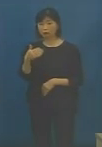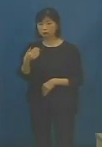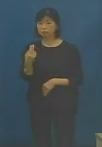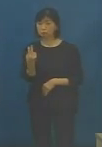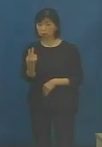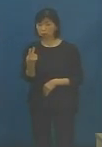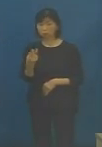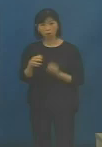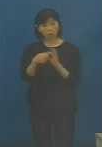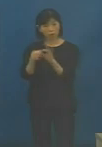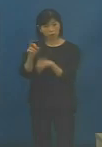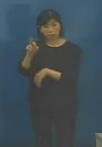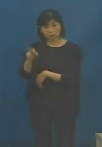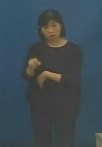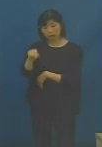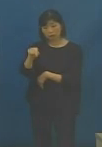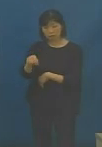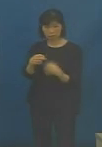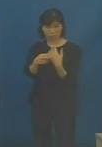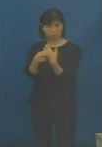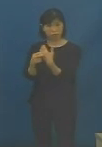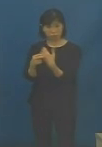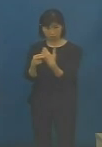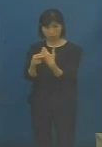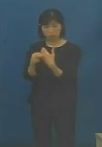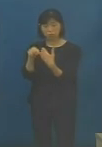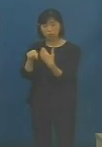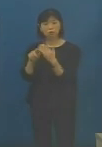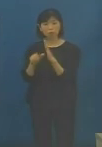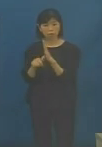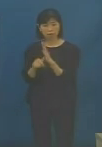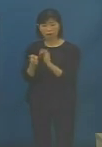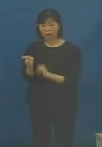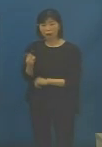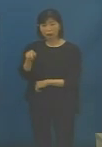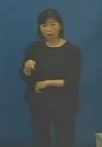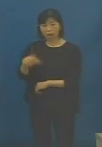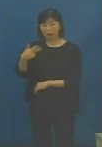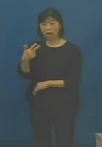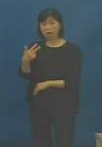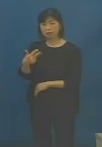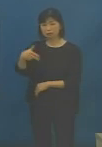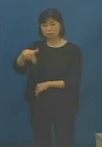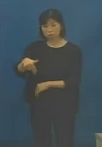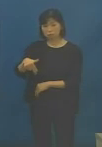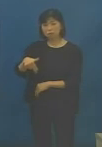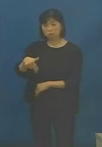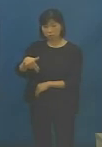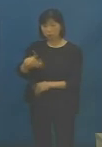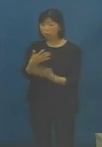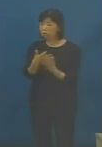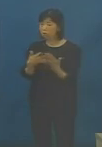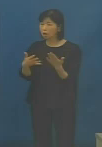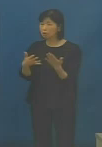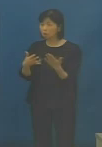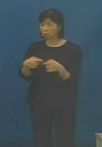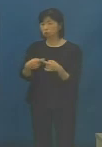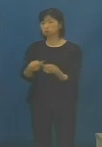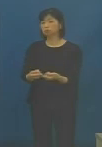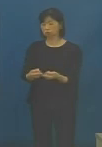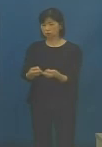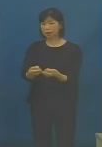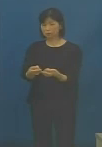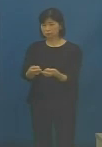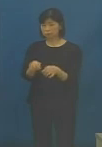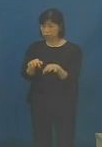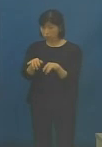診しますが、その時に、HERSYS の、データを入力します。で正確には陽